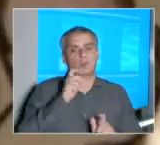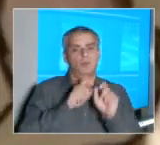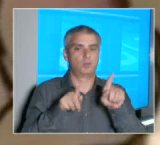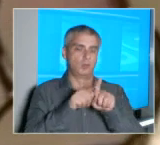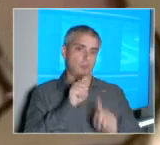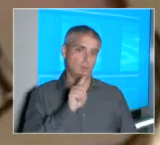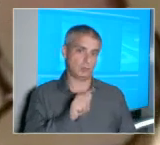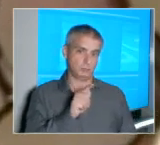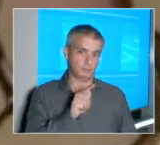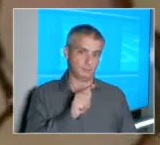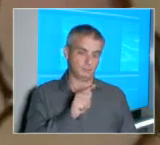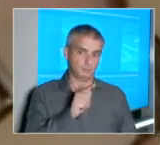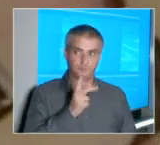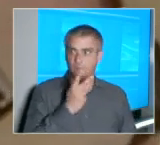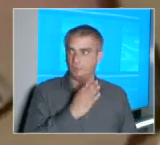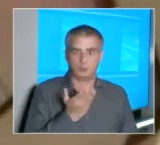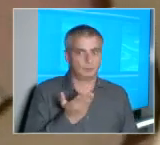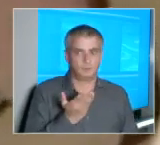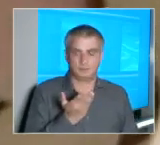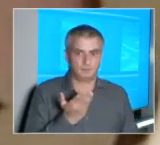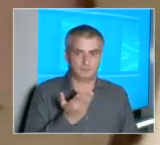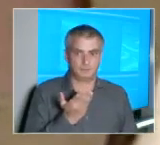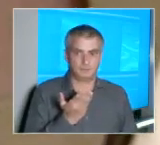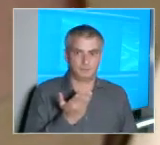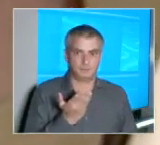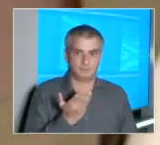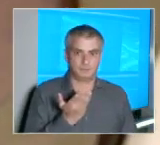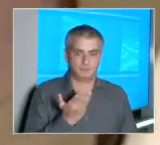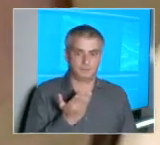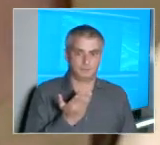כאלו. ויותר מזה,